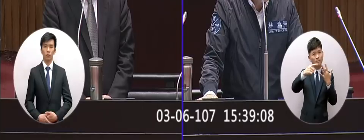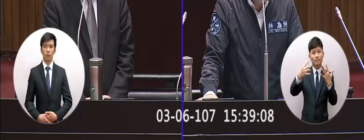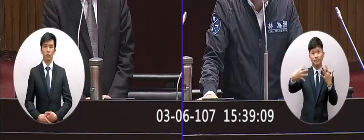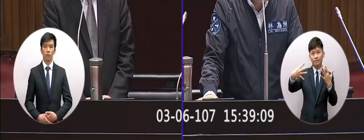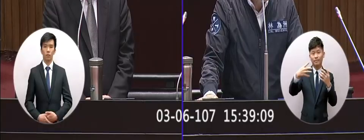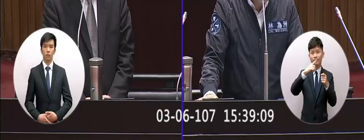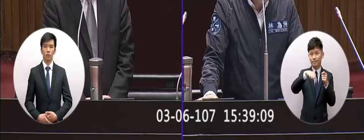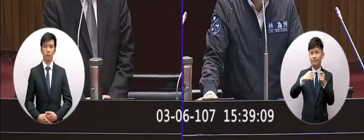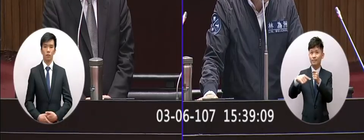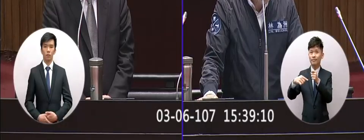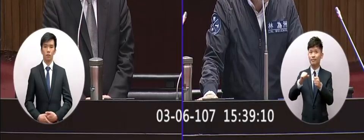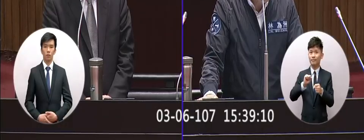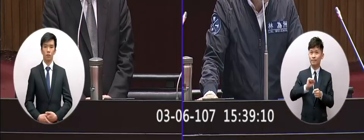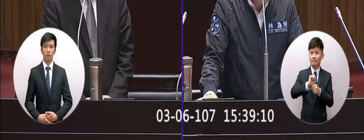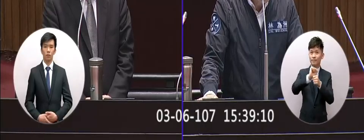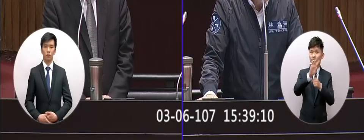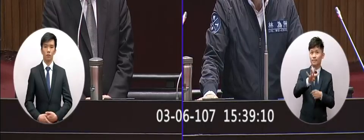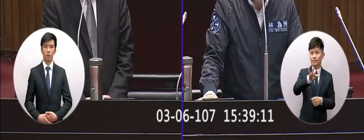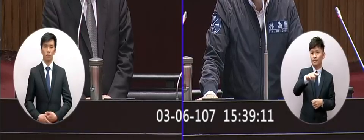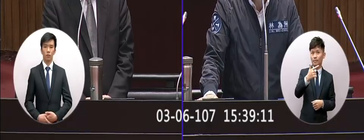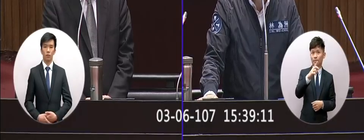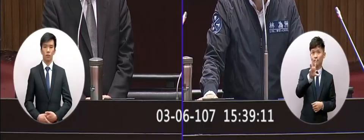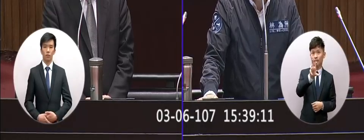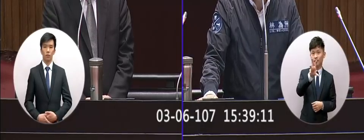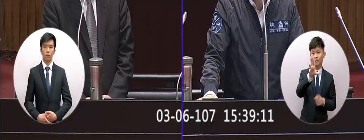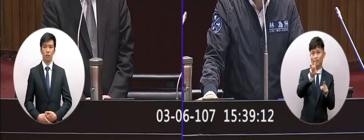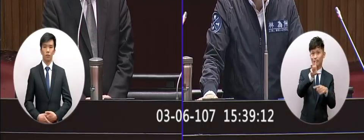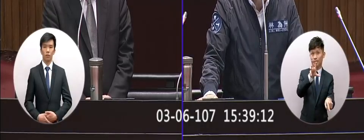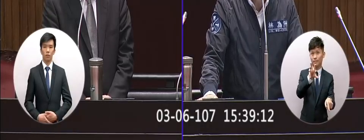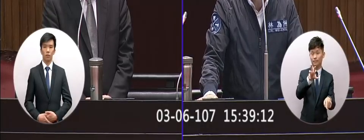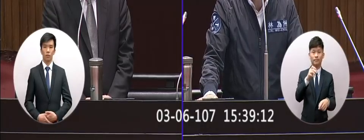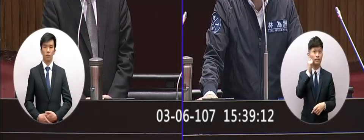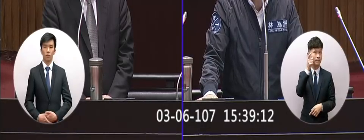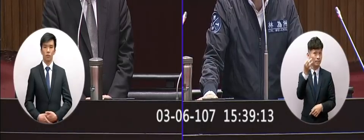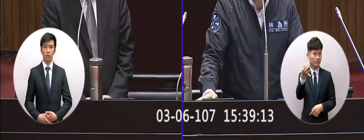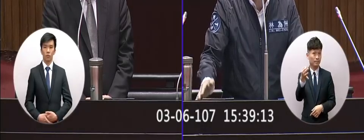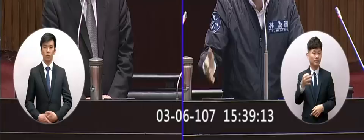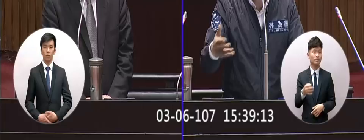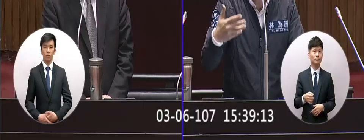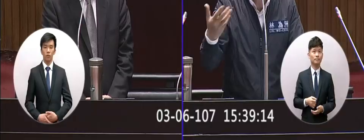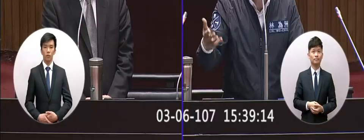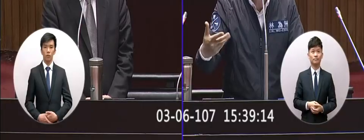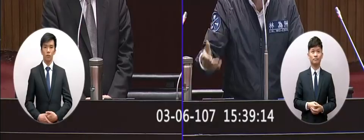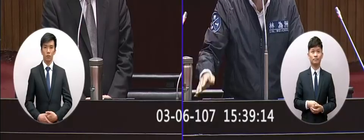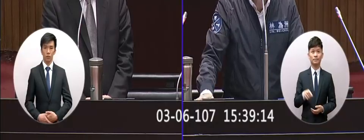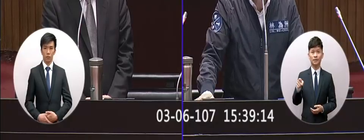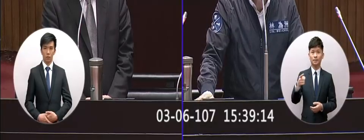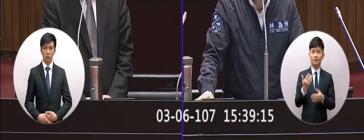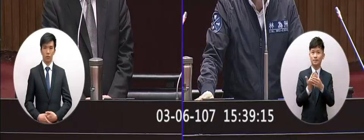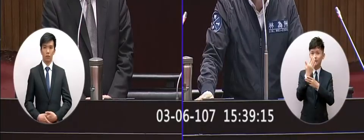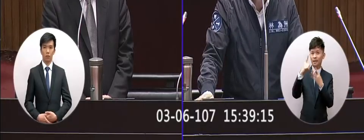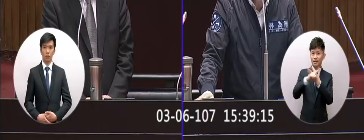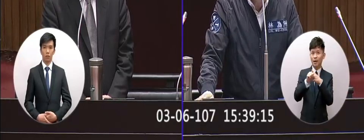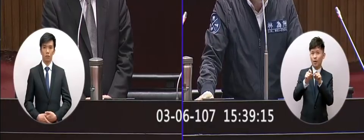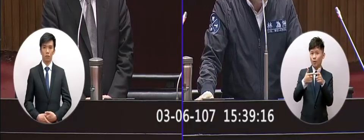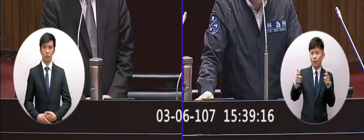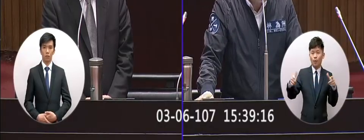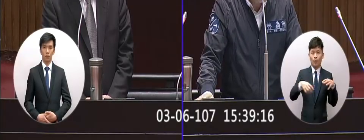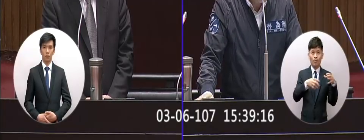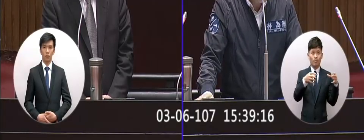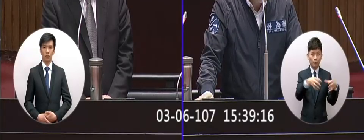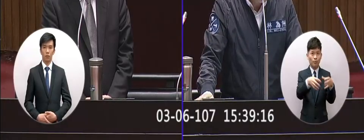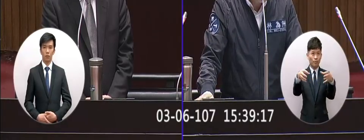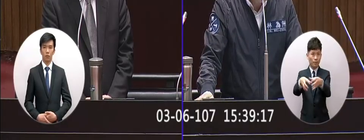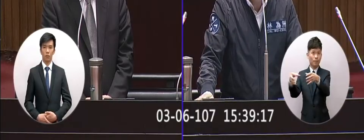长4688人。它的薪资，我们那边当然有很多的产业聚落，所以